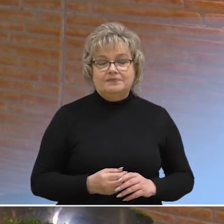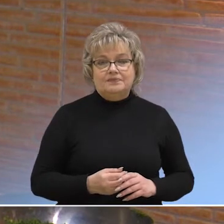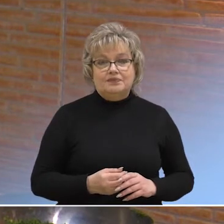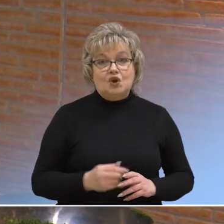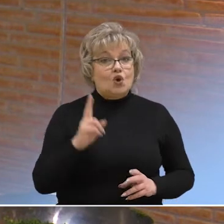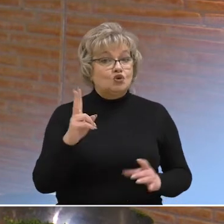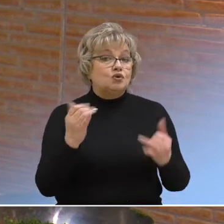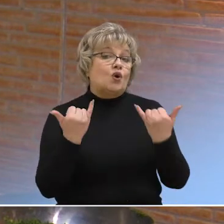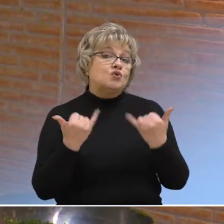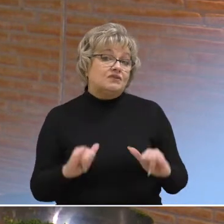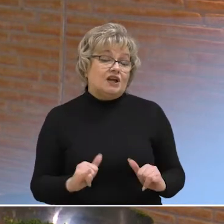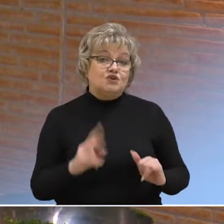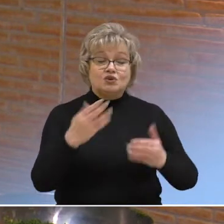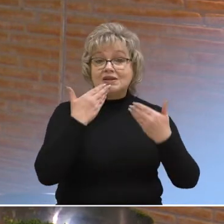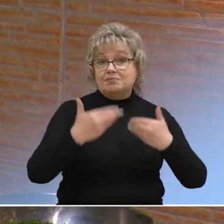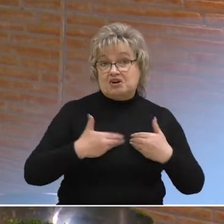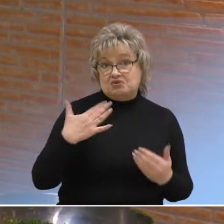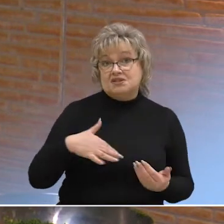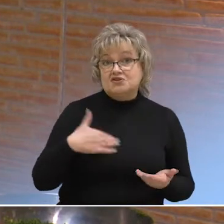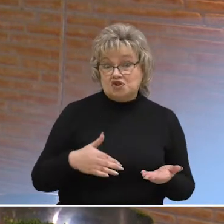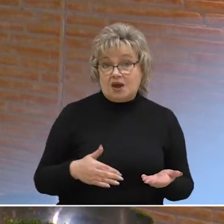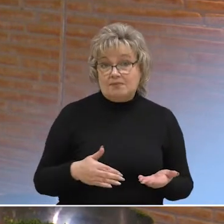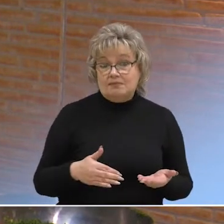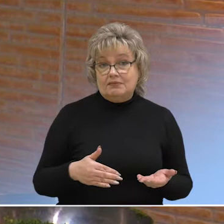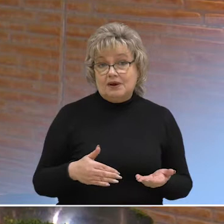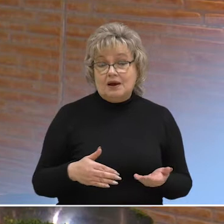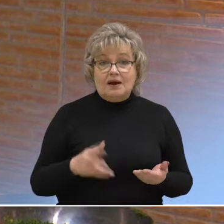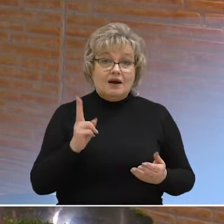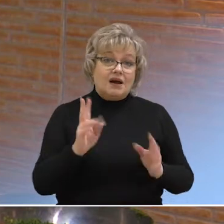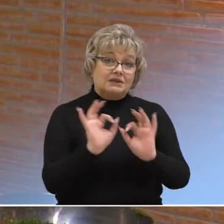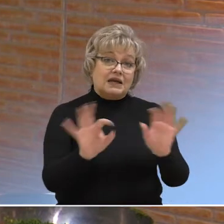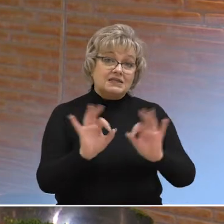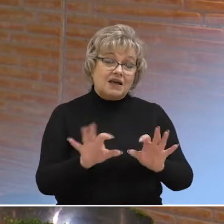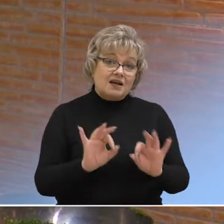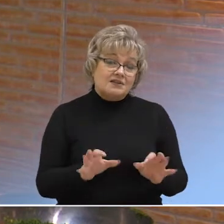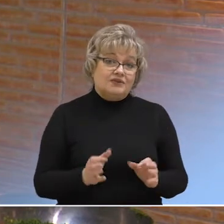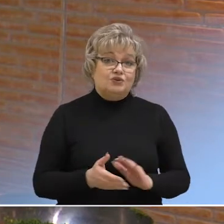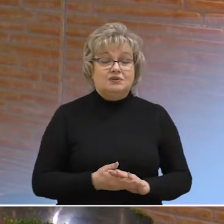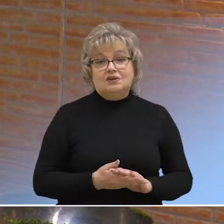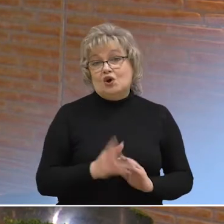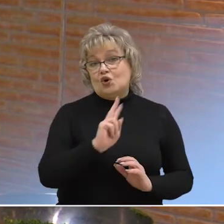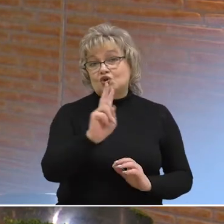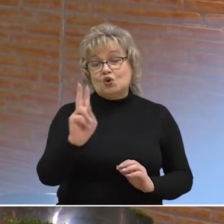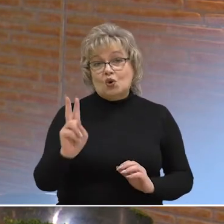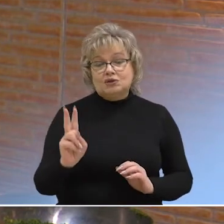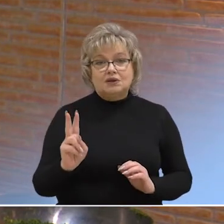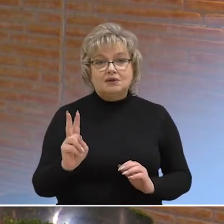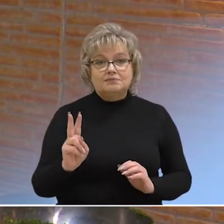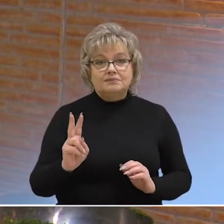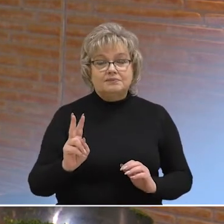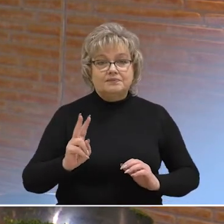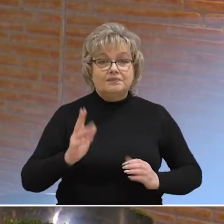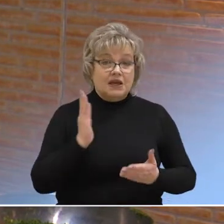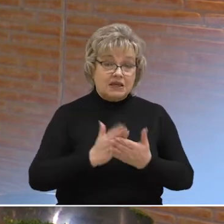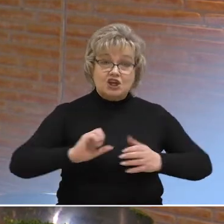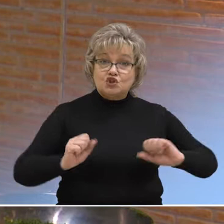Ну, кто-то удивляется, кто-то спрашивает, зачем, да, и там как-то рассказывается, кто-то, даже вот